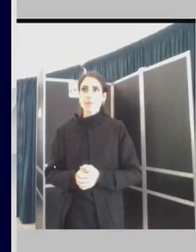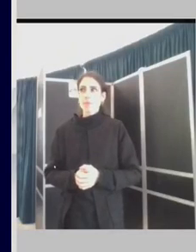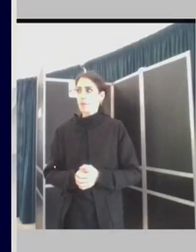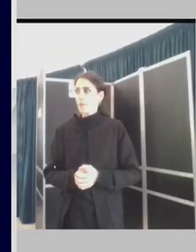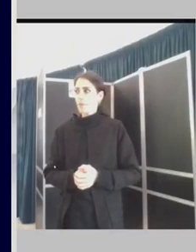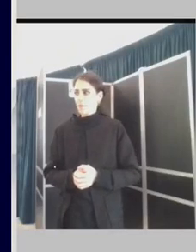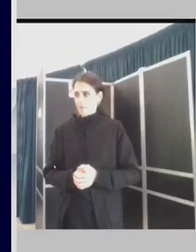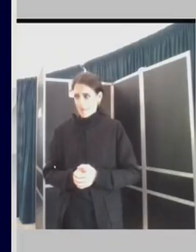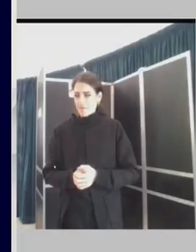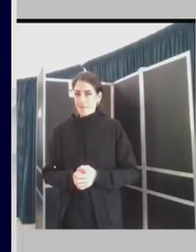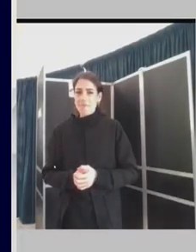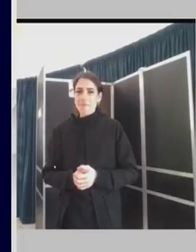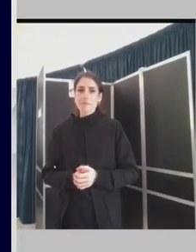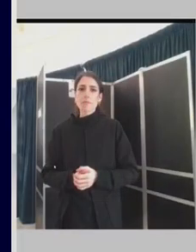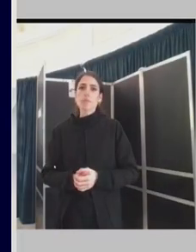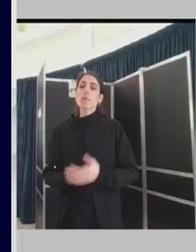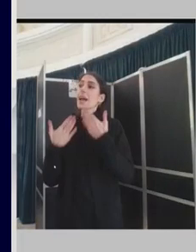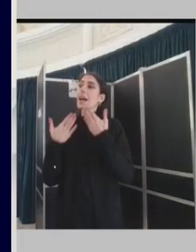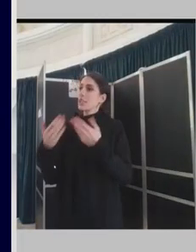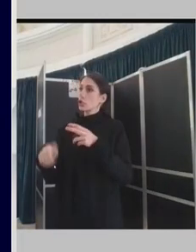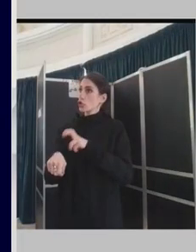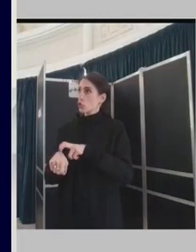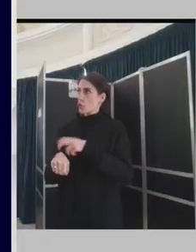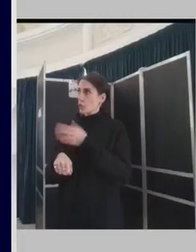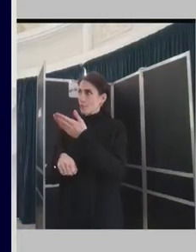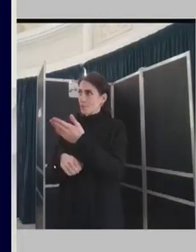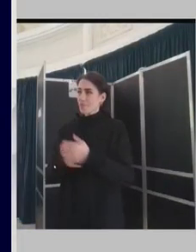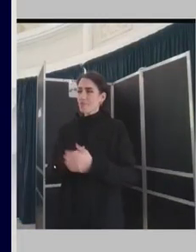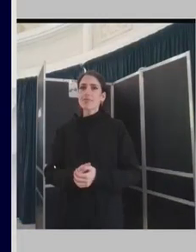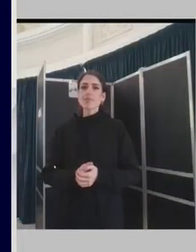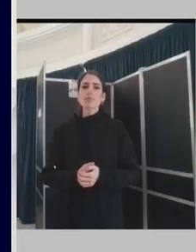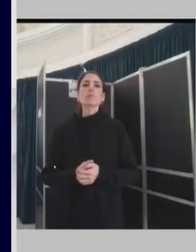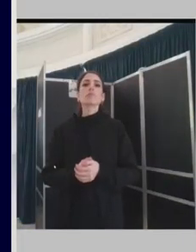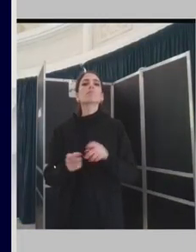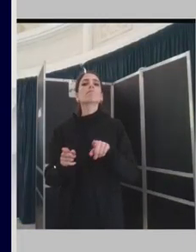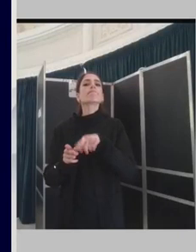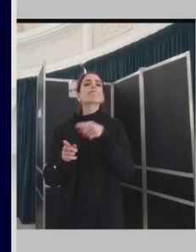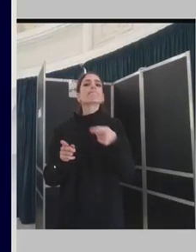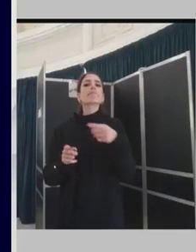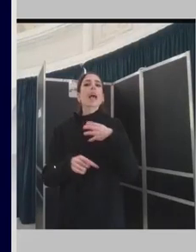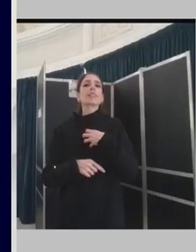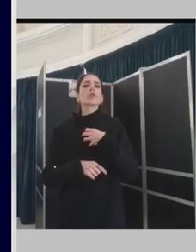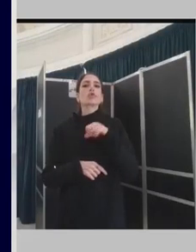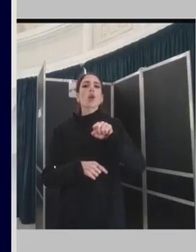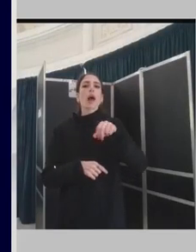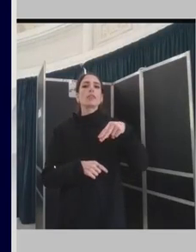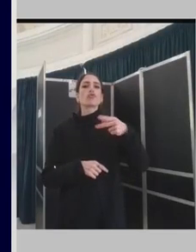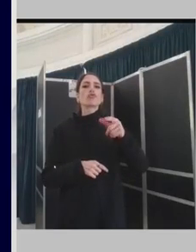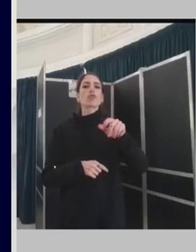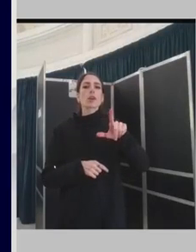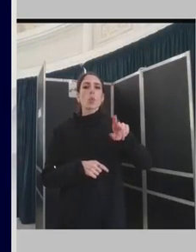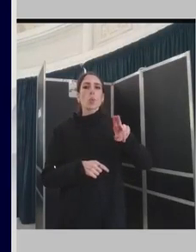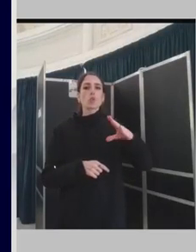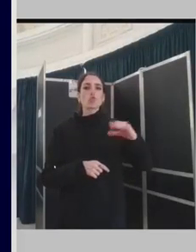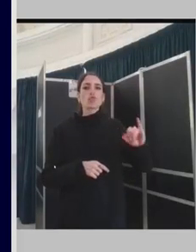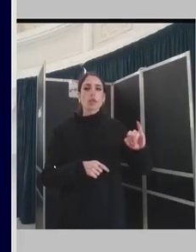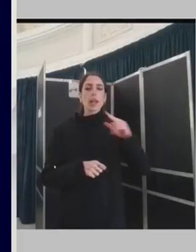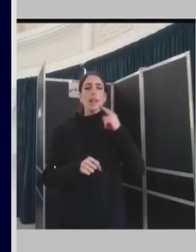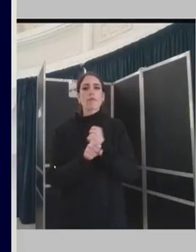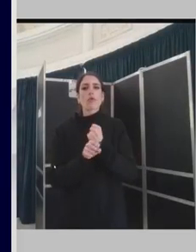Grazie dottor Raccuia. Allora procediamo. Prego assessora Angelucci, assessore lavori pubblici, mobilità e scuola. Prego,